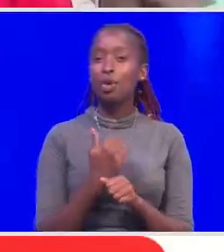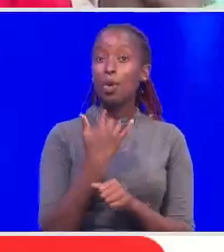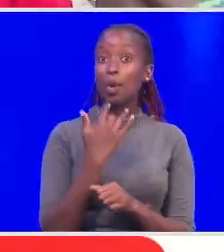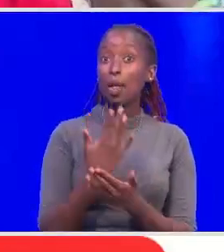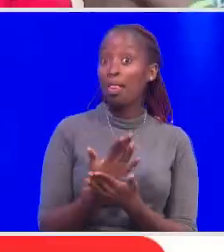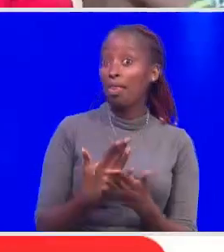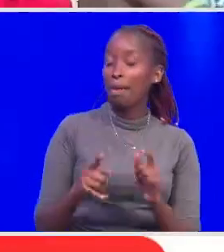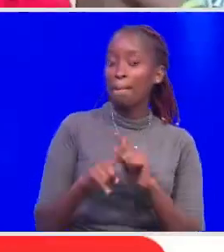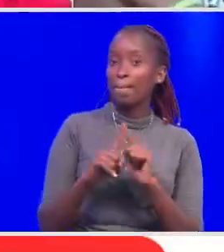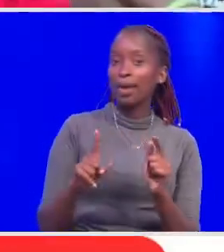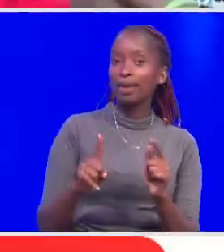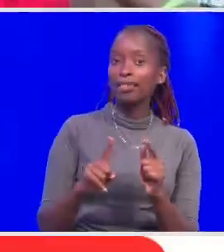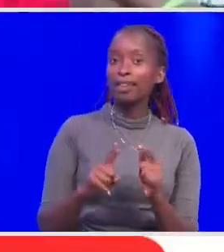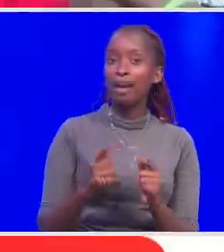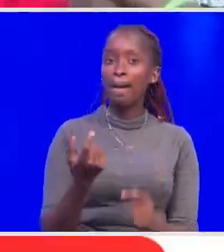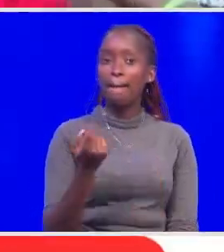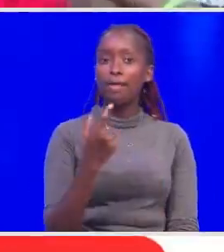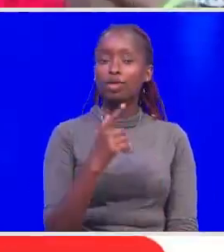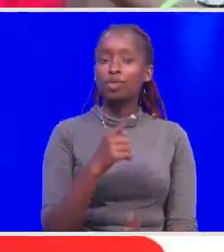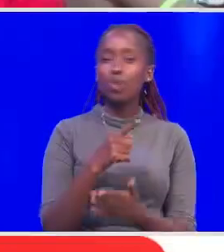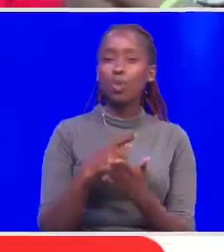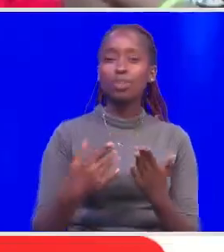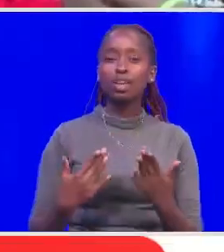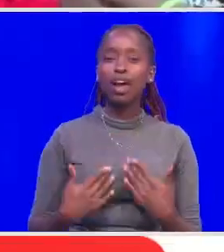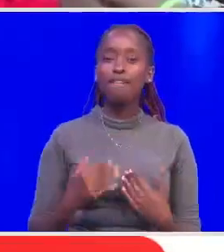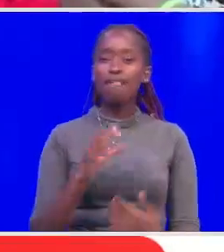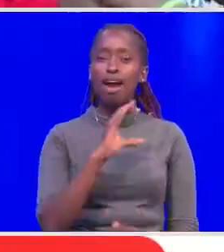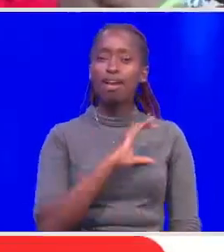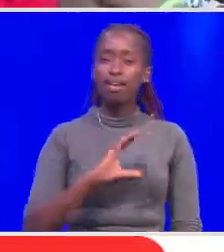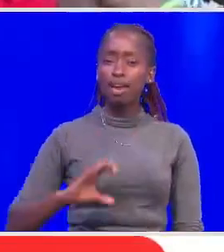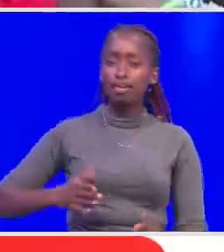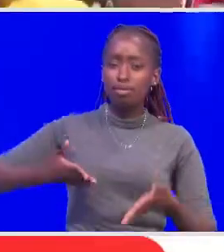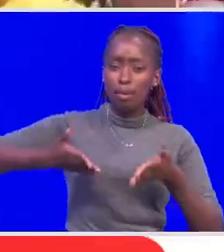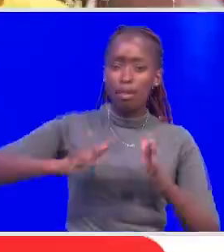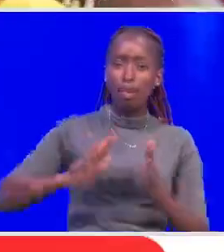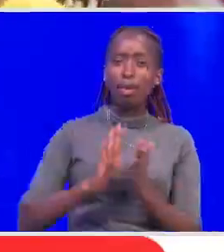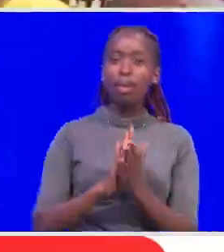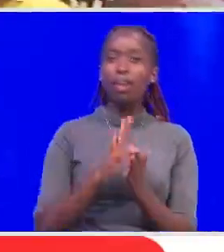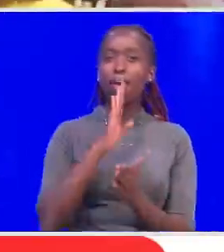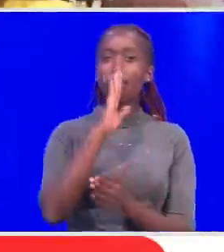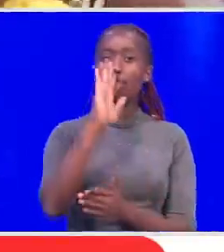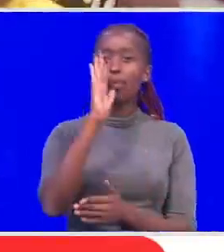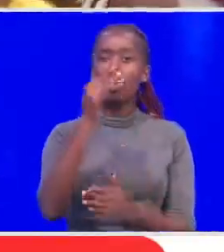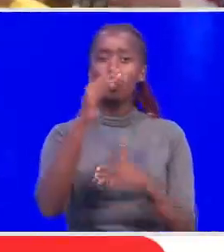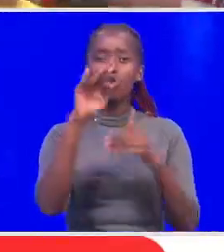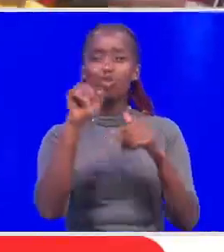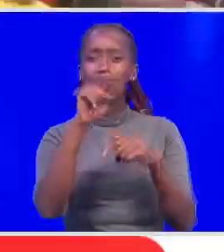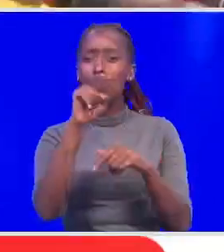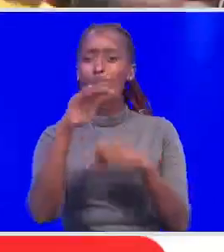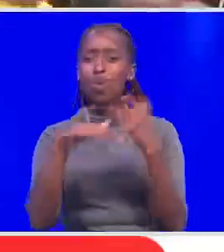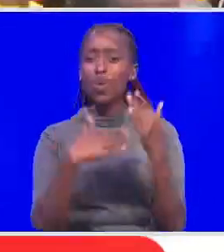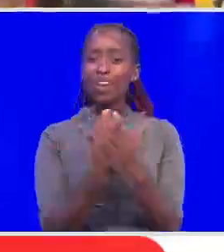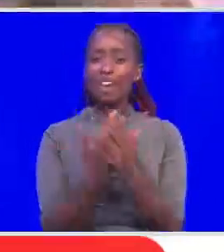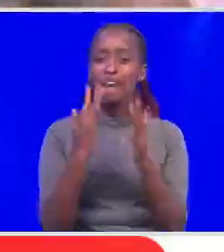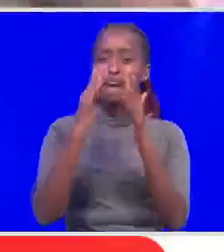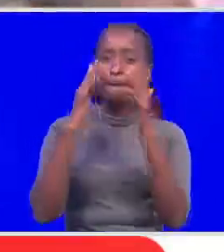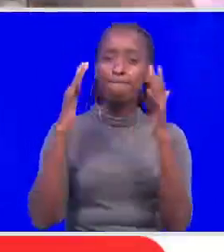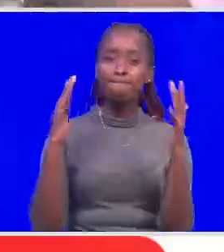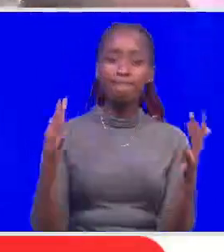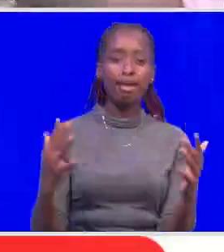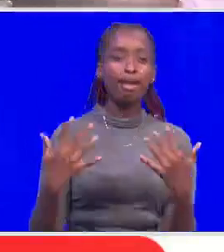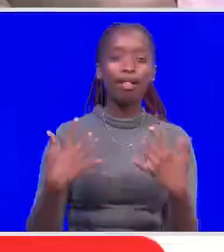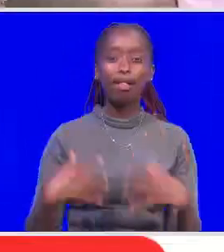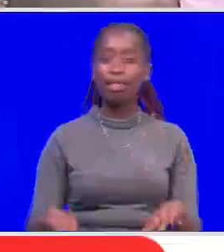is Christ is born and you are going to be great children. Naibu Rais akichukua fursa hii